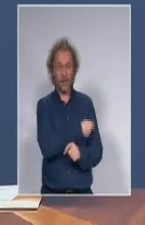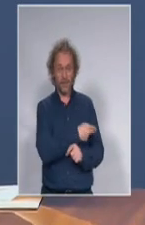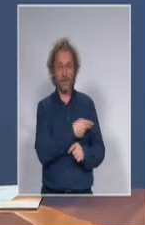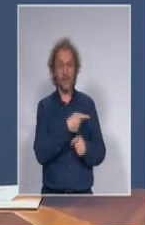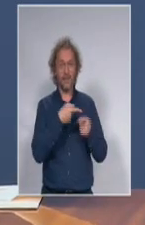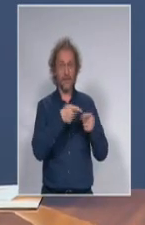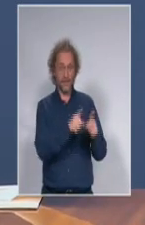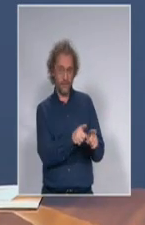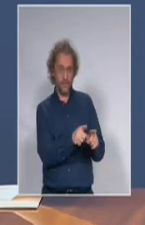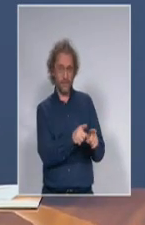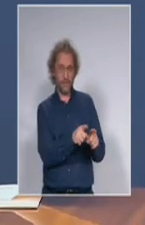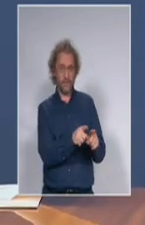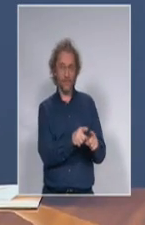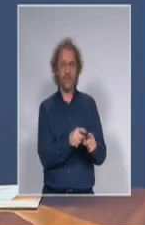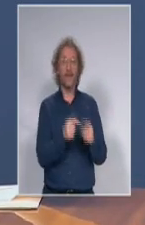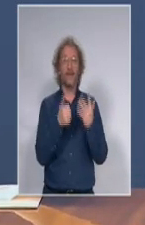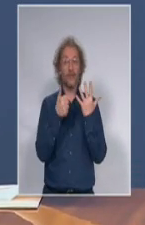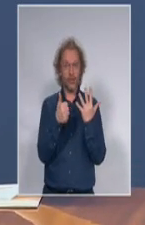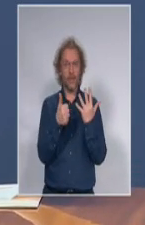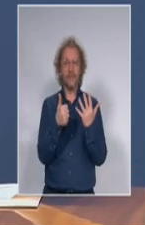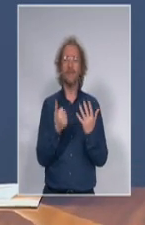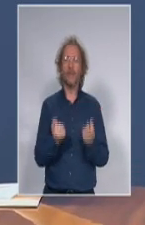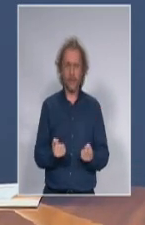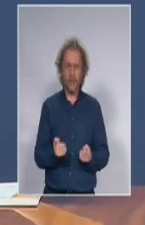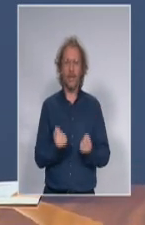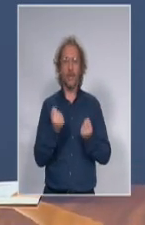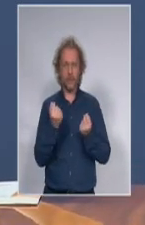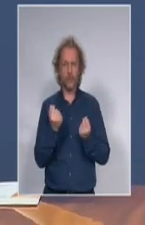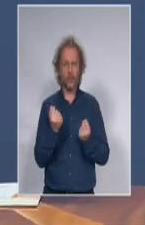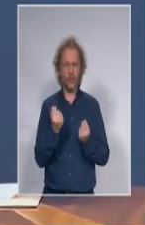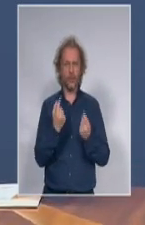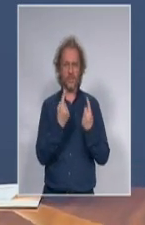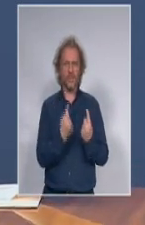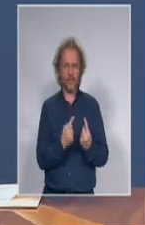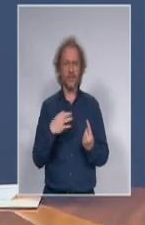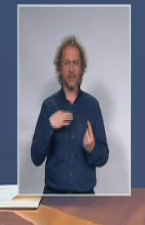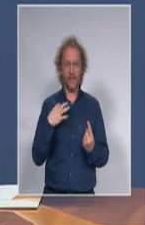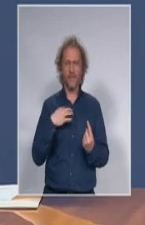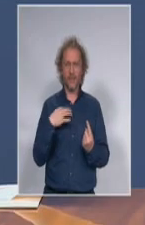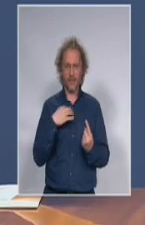je u teškom stanju, one se nalaze na respiratorima.